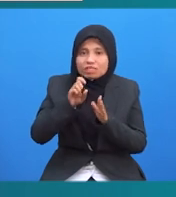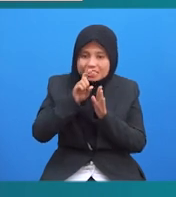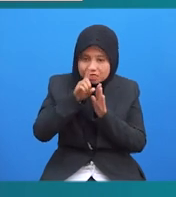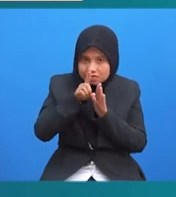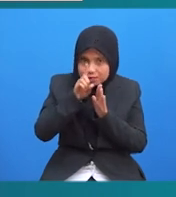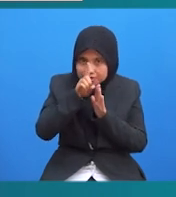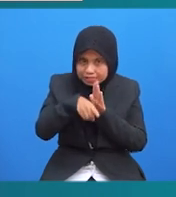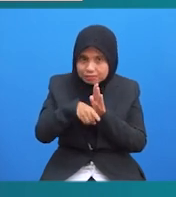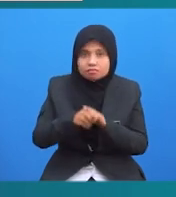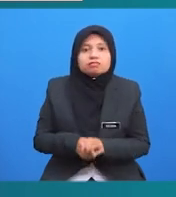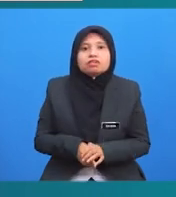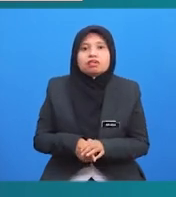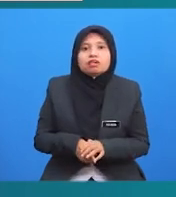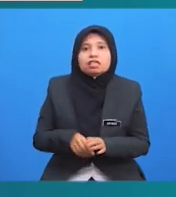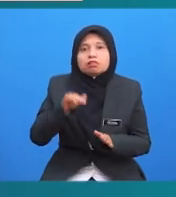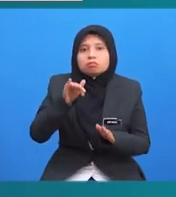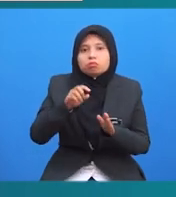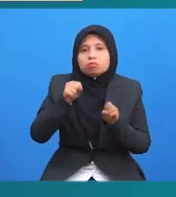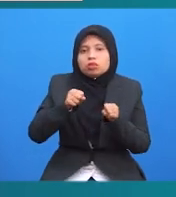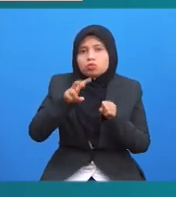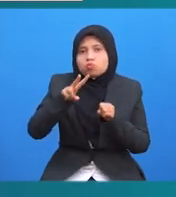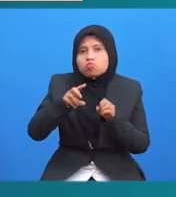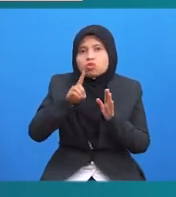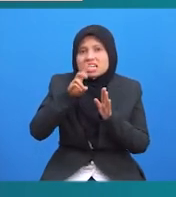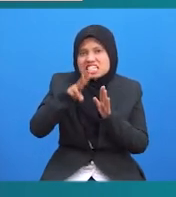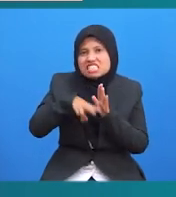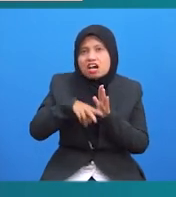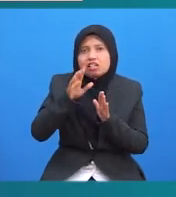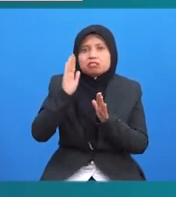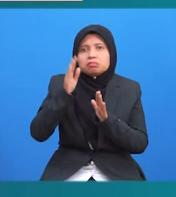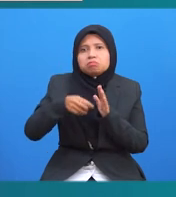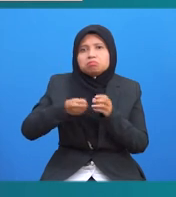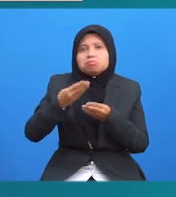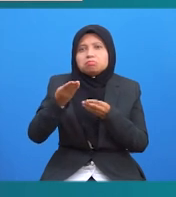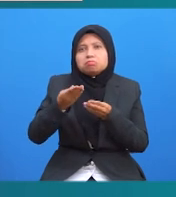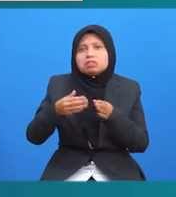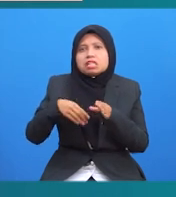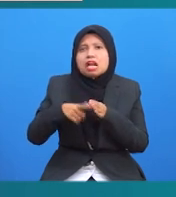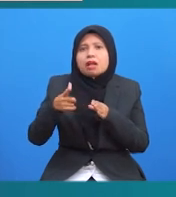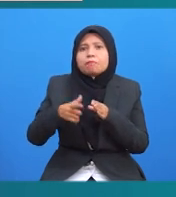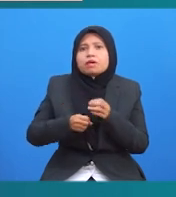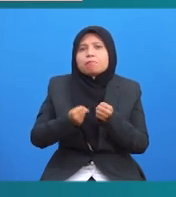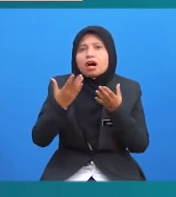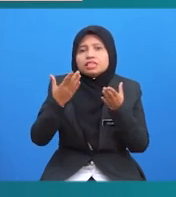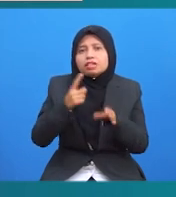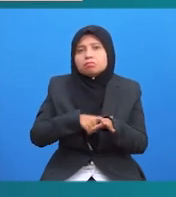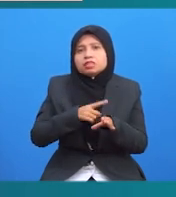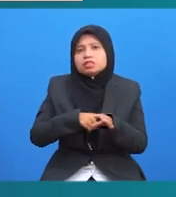Shutter pada kelajuan 2 saat akan membenarkan kemasukan cahaya yang lebih berbanding shutter pada kelajuan